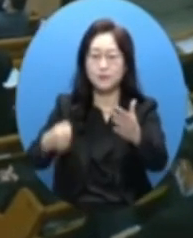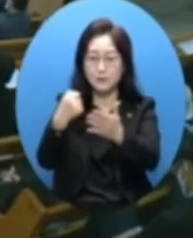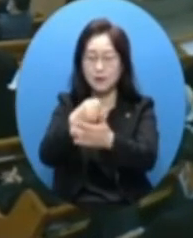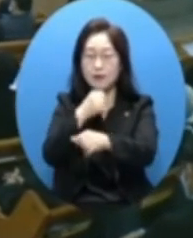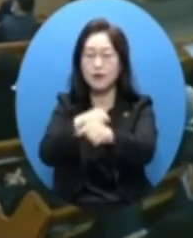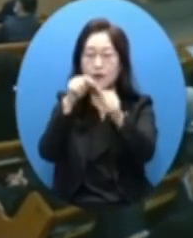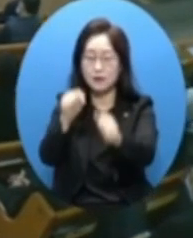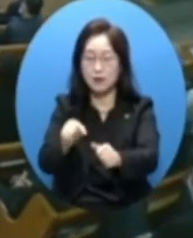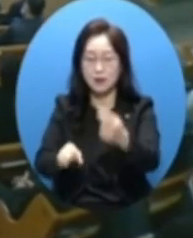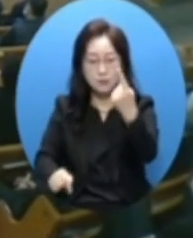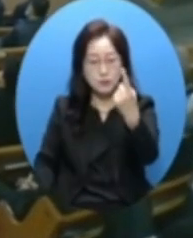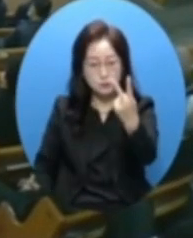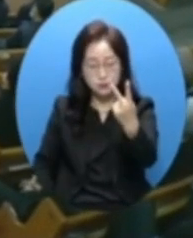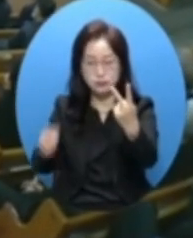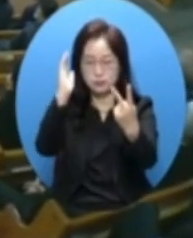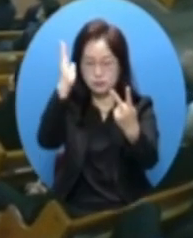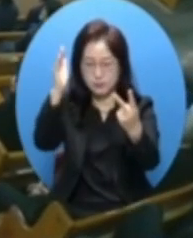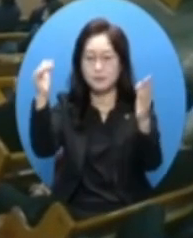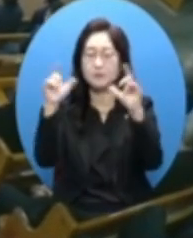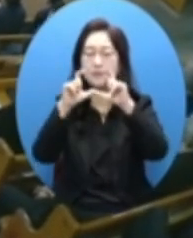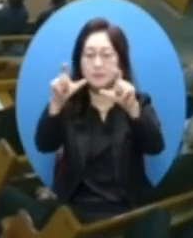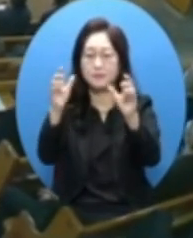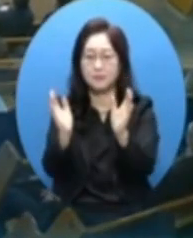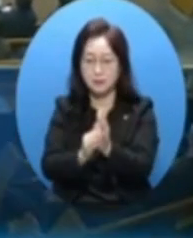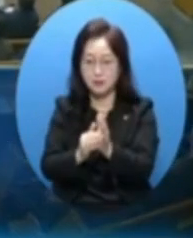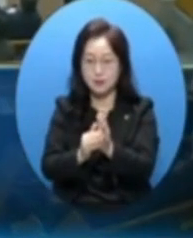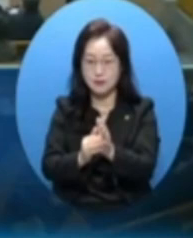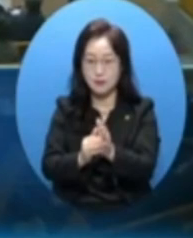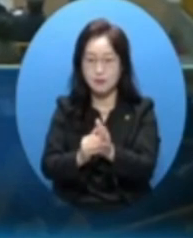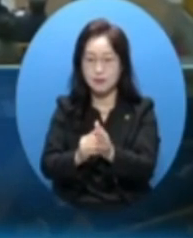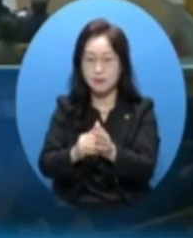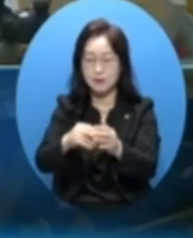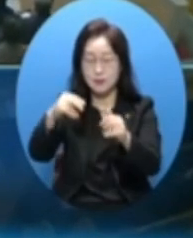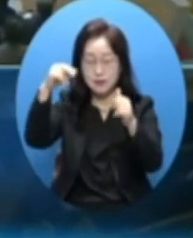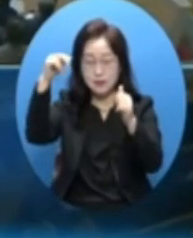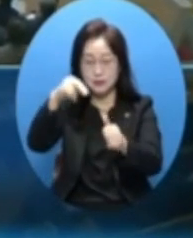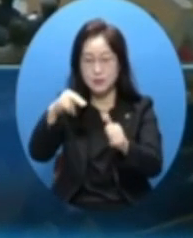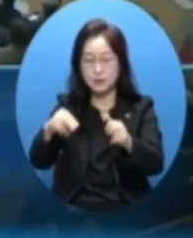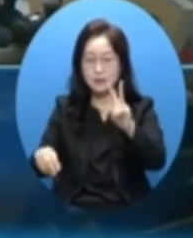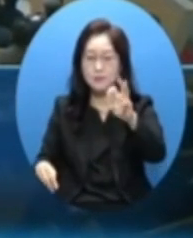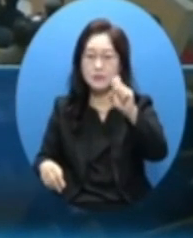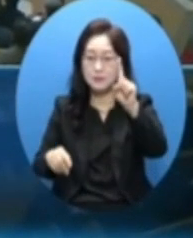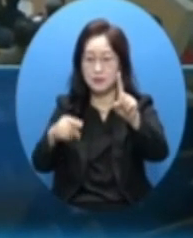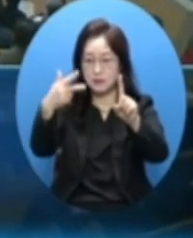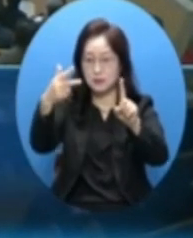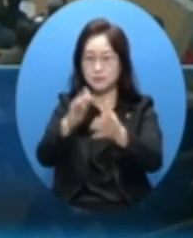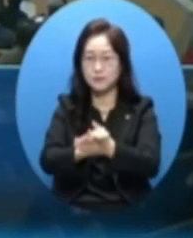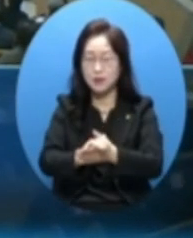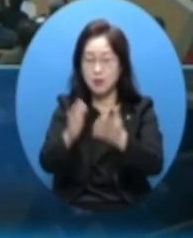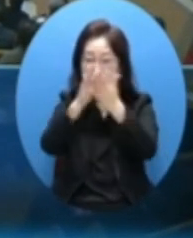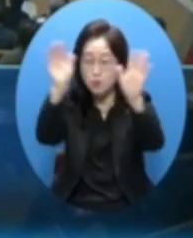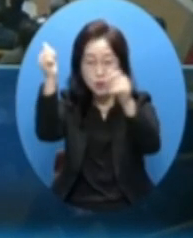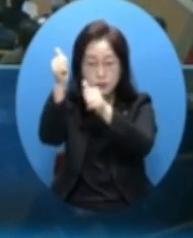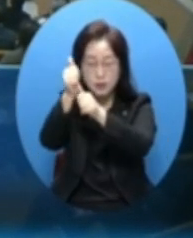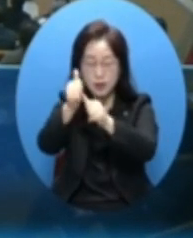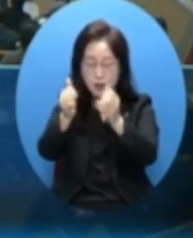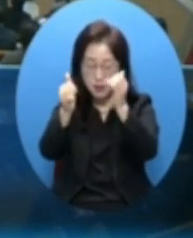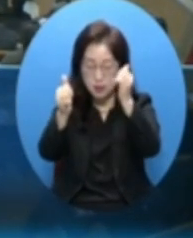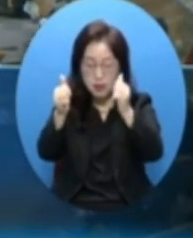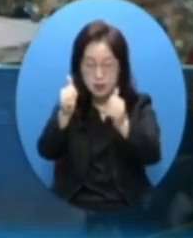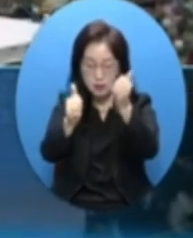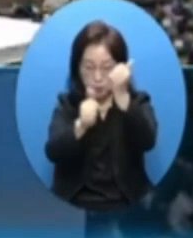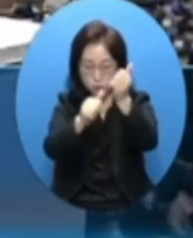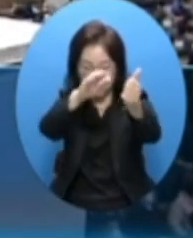말씀을 두 차례나 강조해서 말씀하고 있습니다 신명기 31장 10절입니다 모세가 여호수아를 불러 온